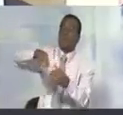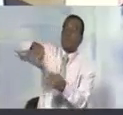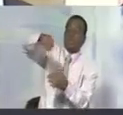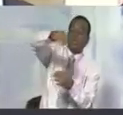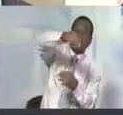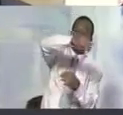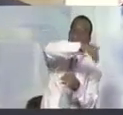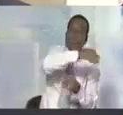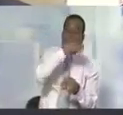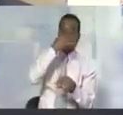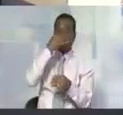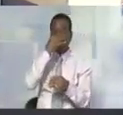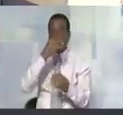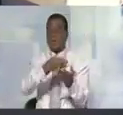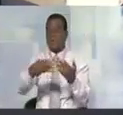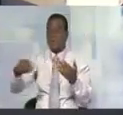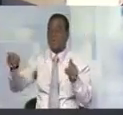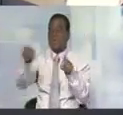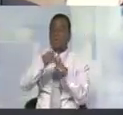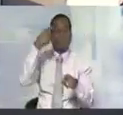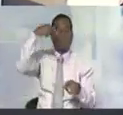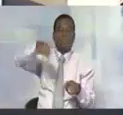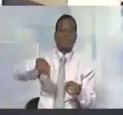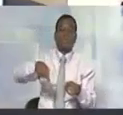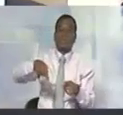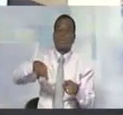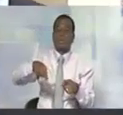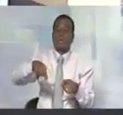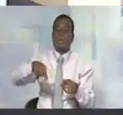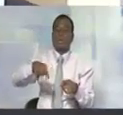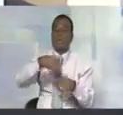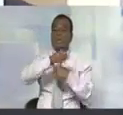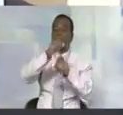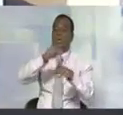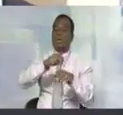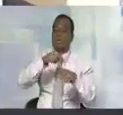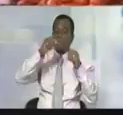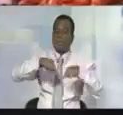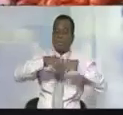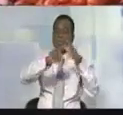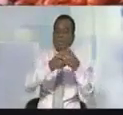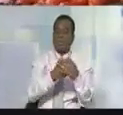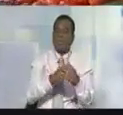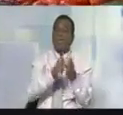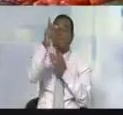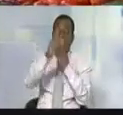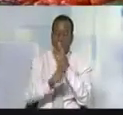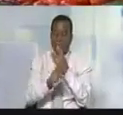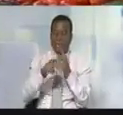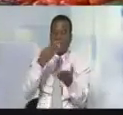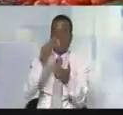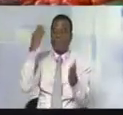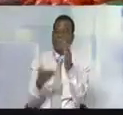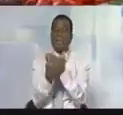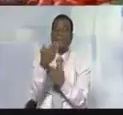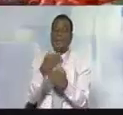du matériel de culture pour que les opérations de mise en place puissent démarrer rapidement. Le projet PROPACOM est financé